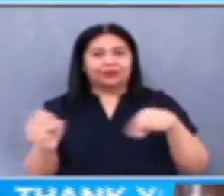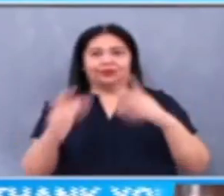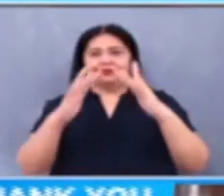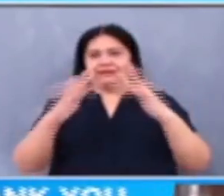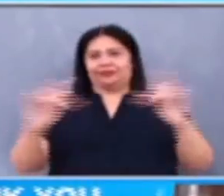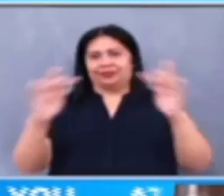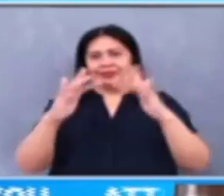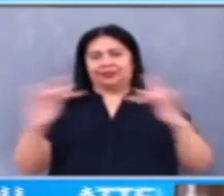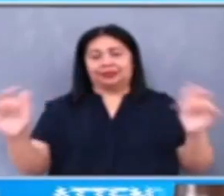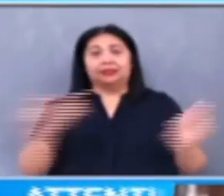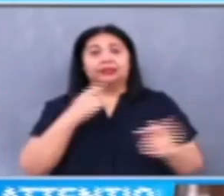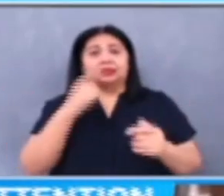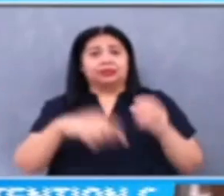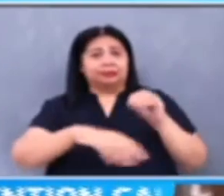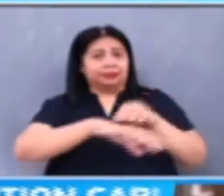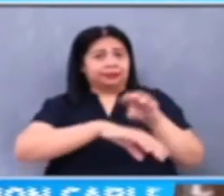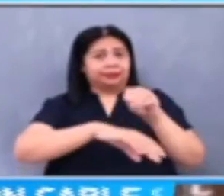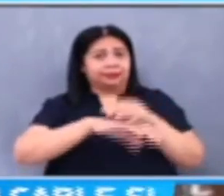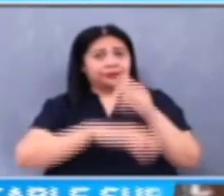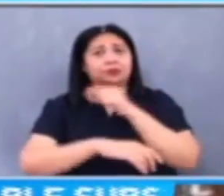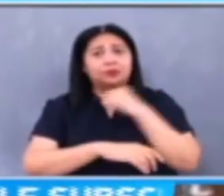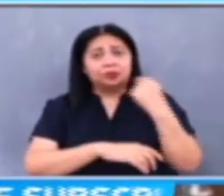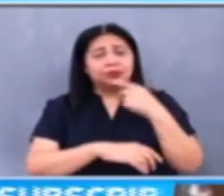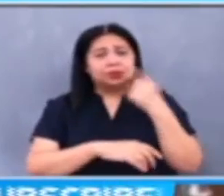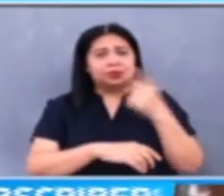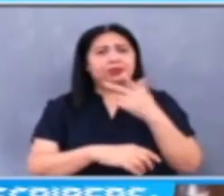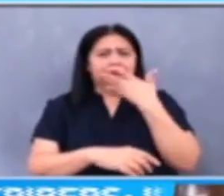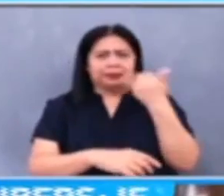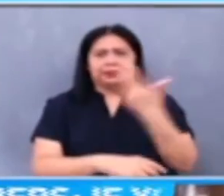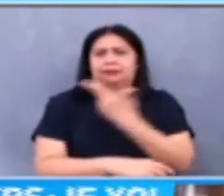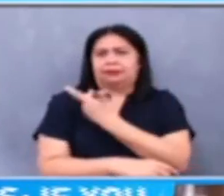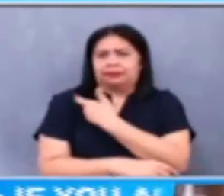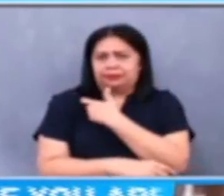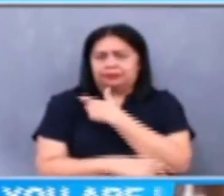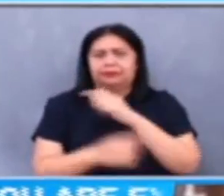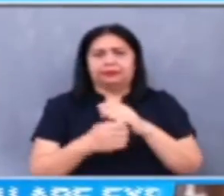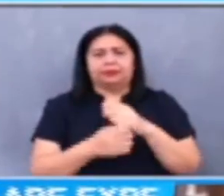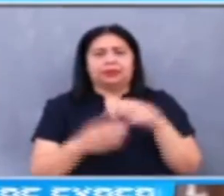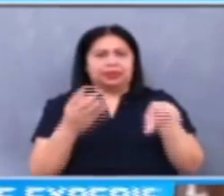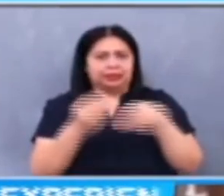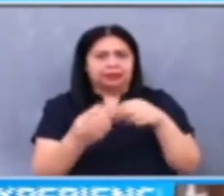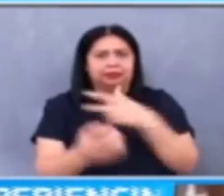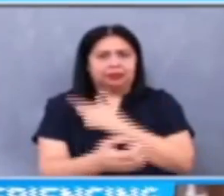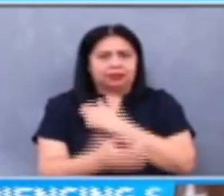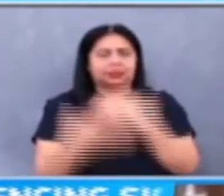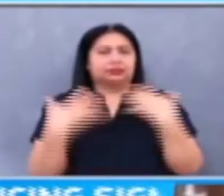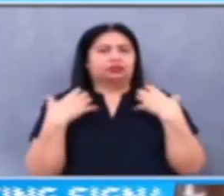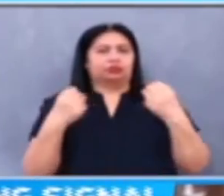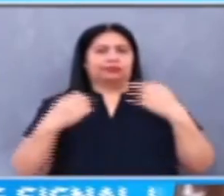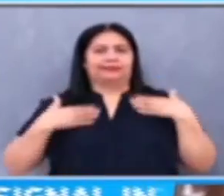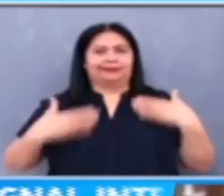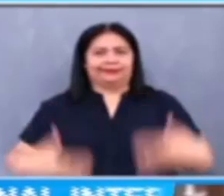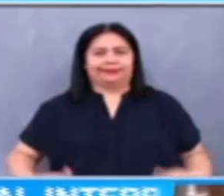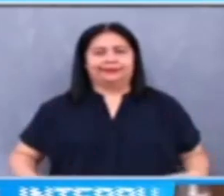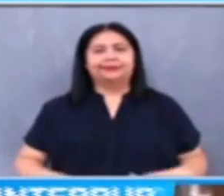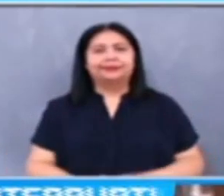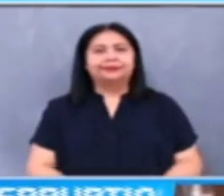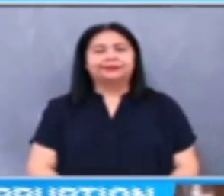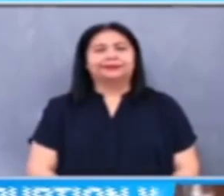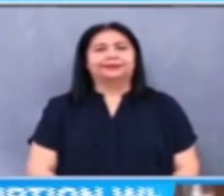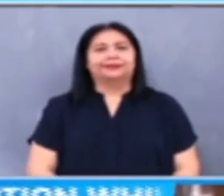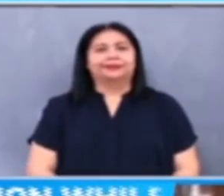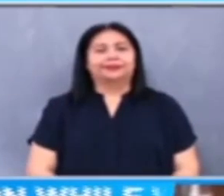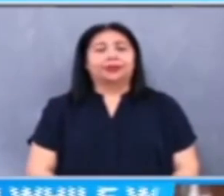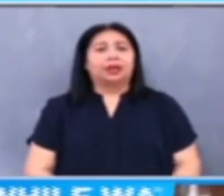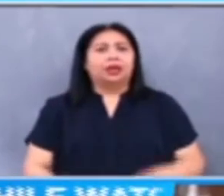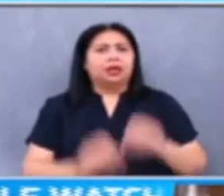rin ni Father Badong sa mga tao, magpabakuna, magpa-booster dose at magpalakas ng resistensya. Duffy? Isa, kung may